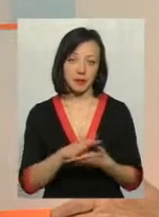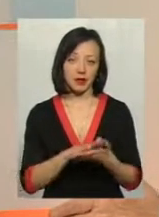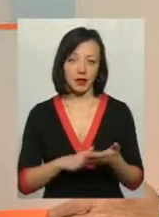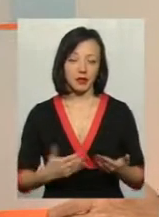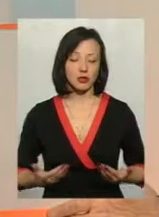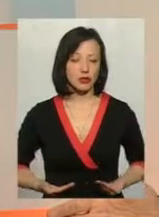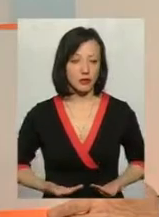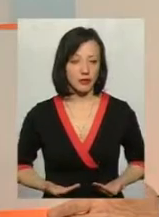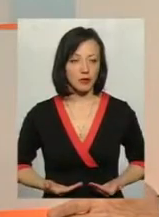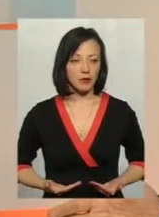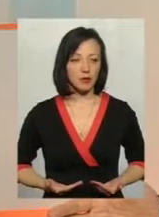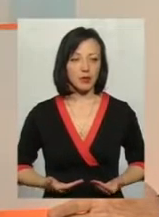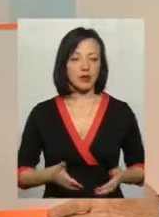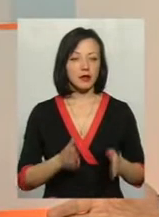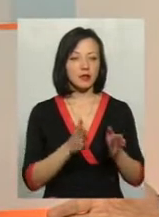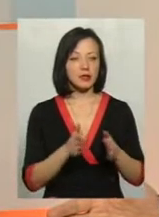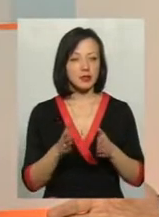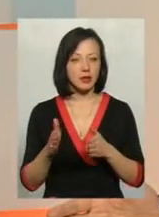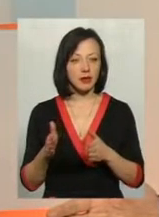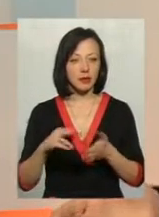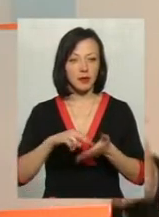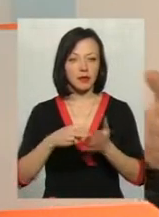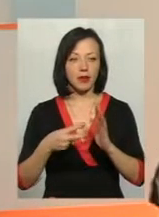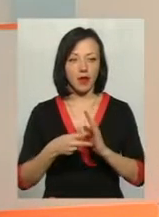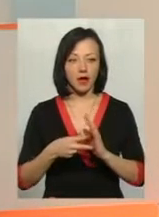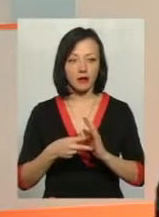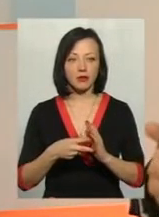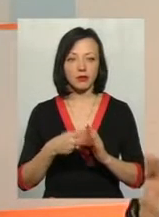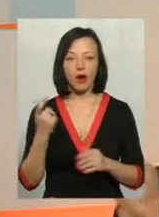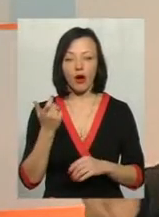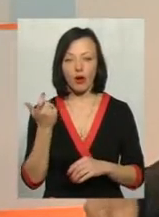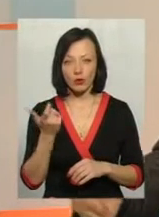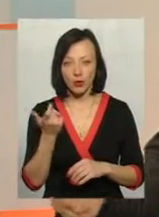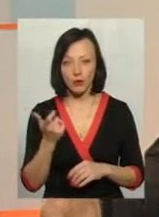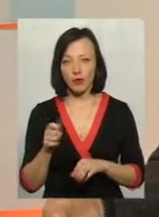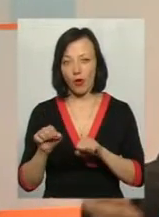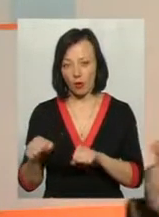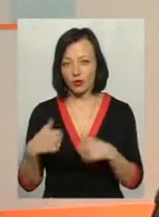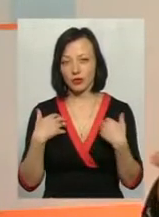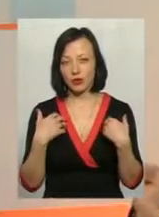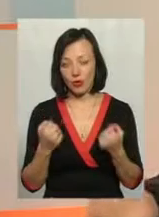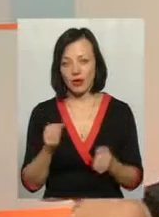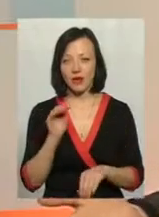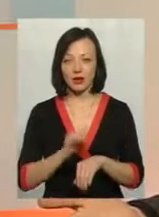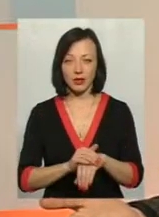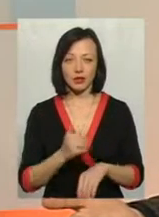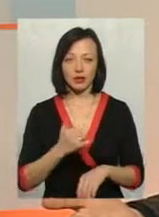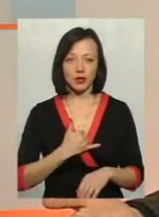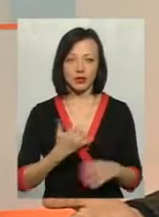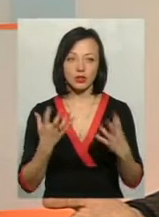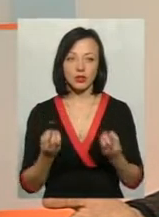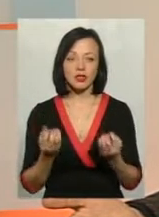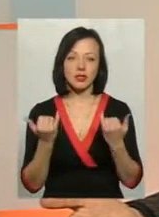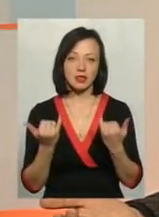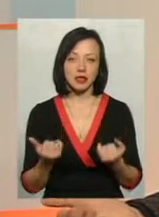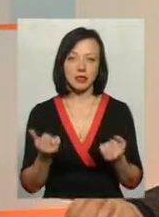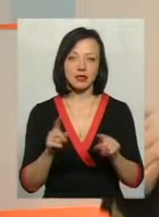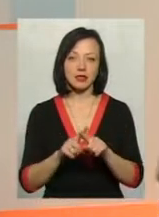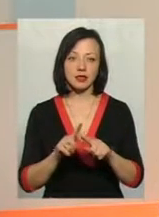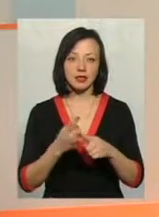в системі планової економіки щодо системи охорони здоров'я. Фактично в нас ще зараз правила